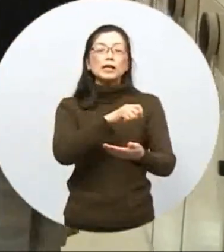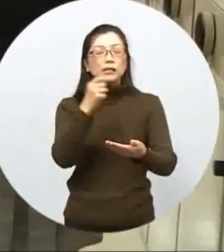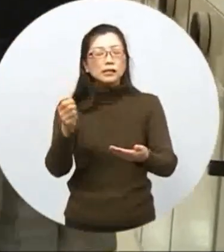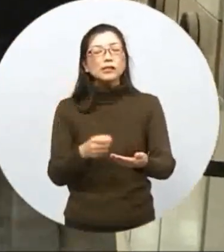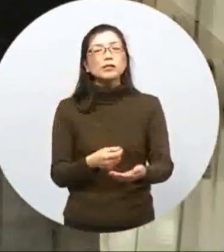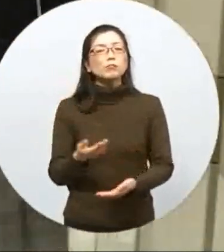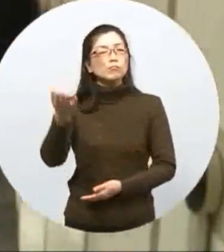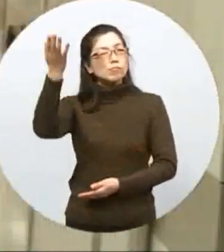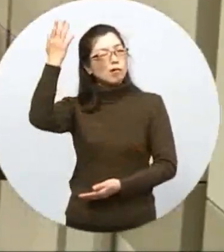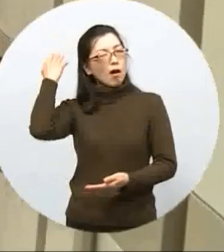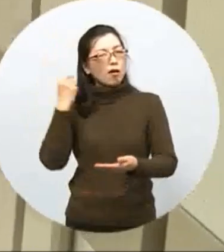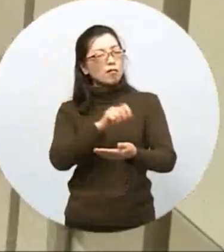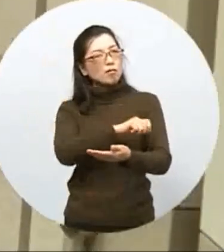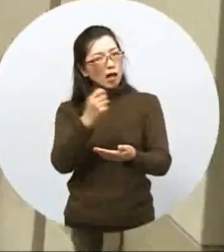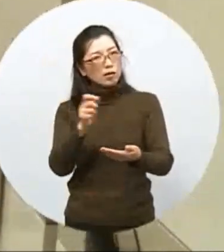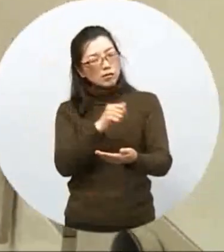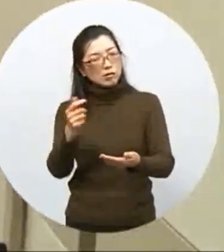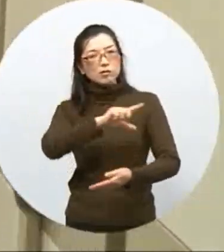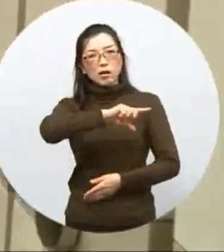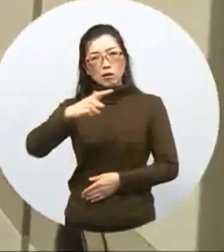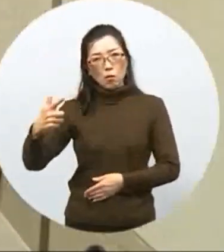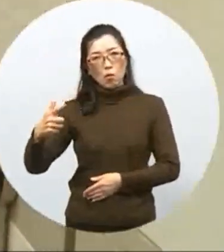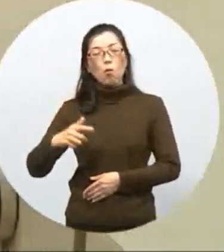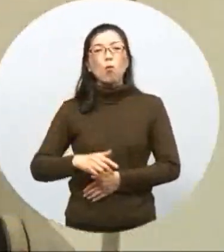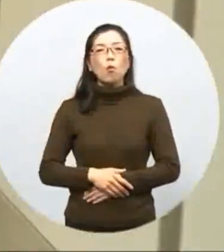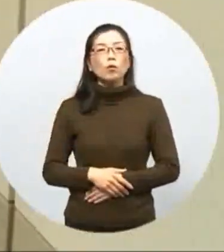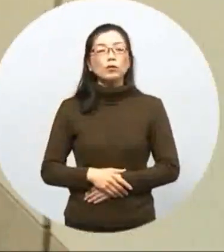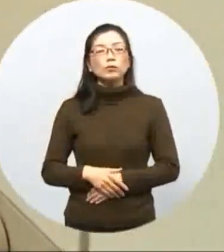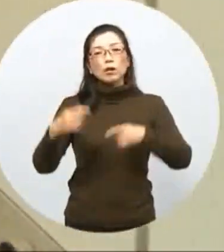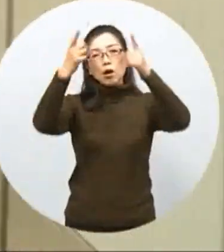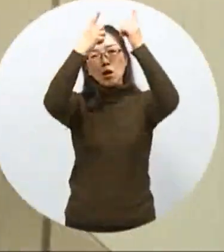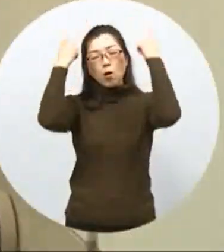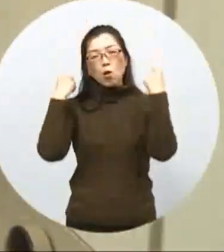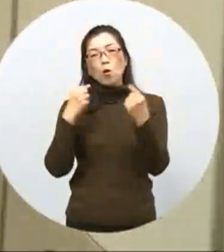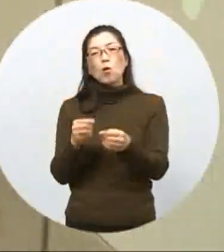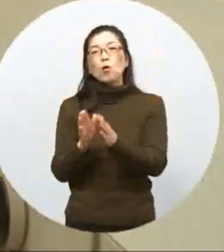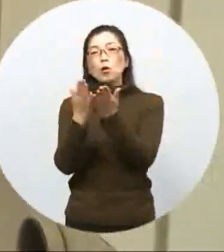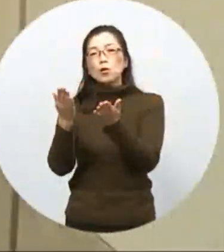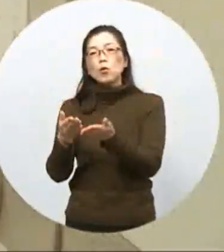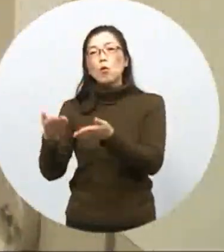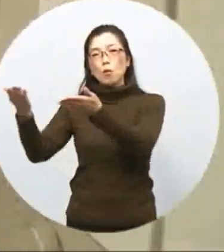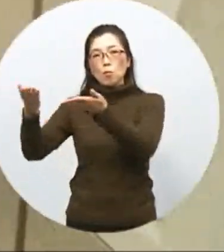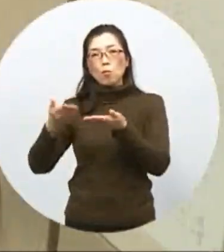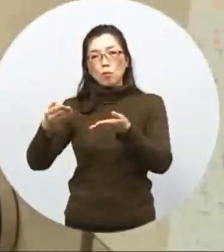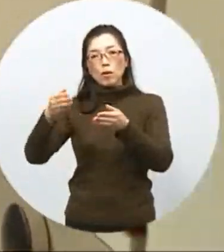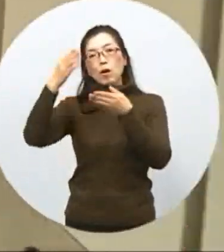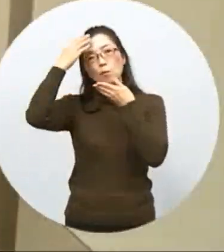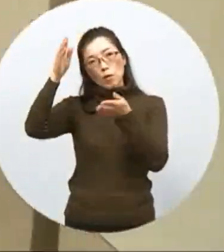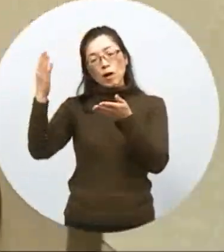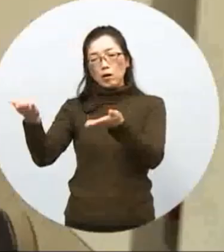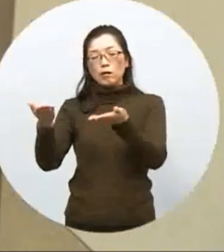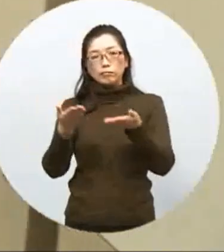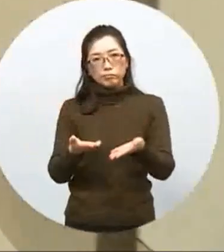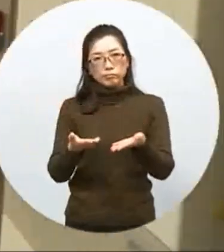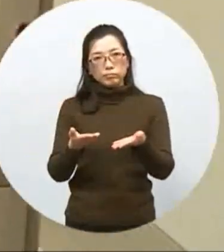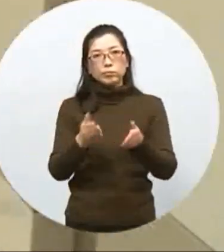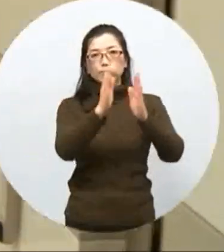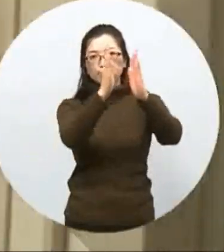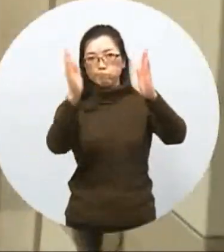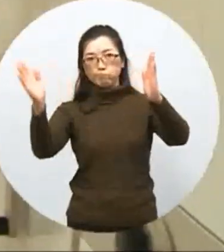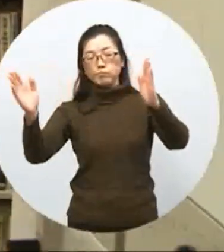ものがあります。でその他にも、個人文庫ですね、はい、こちらがございまして、こちらに